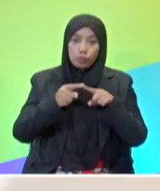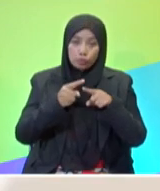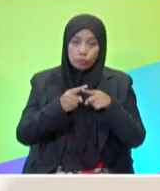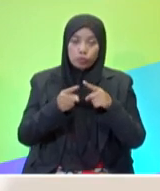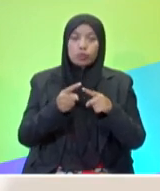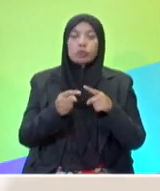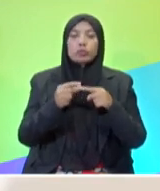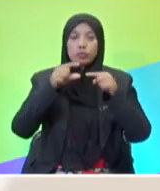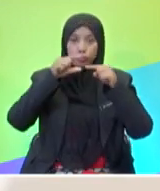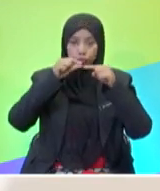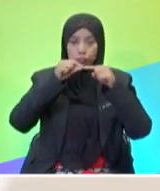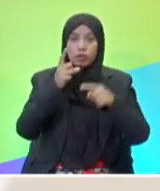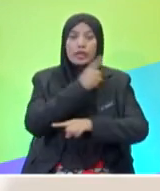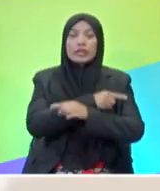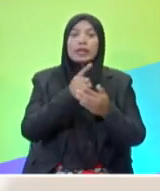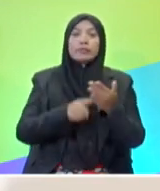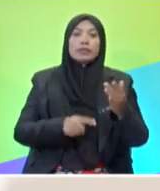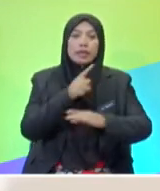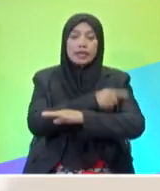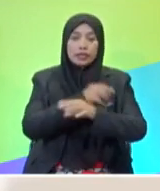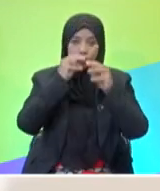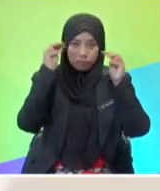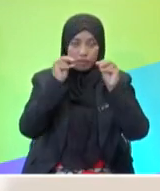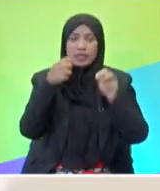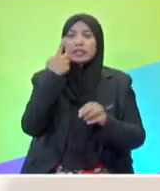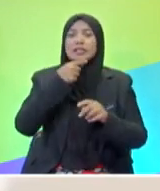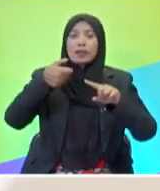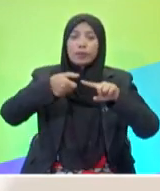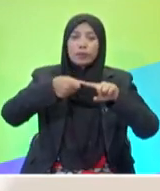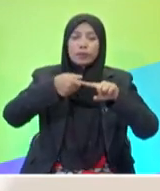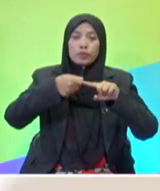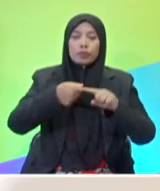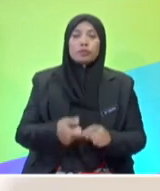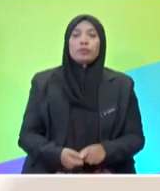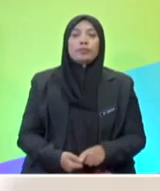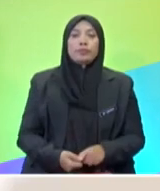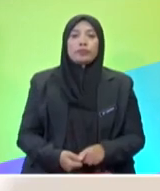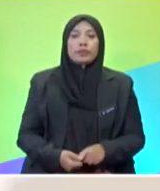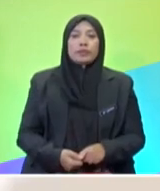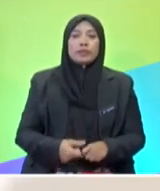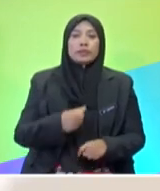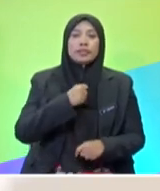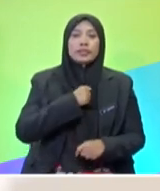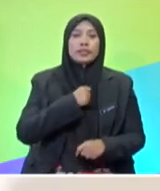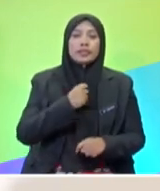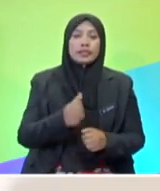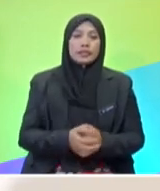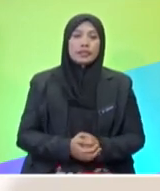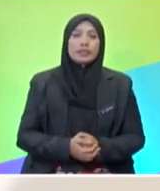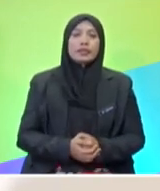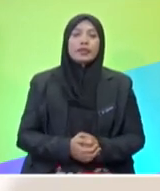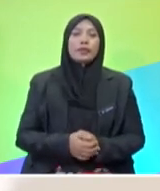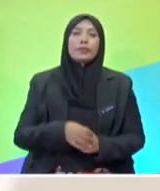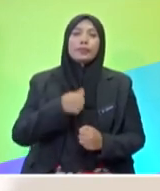Hari Jumaat. Hari Jumaat. Siapa potongkan? Arif potong sendiri ke ibu potong? Potong sendiri. Wow.